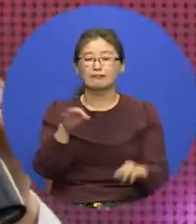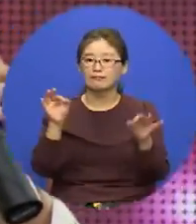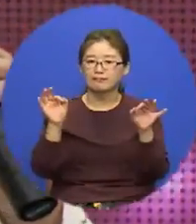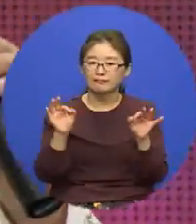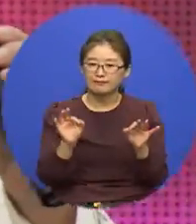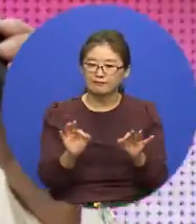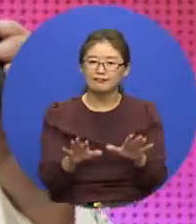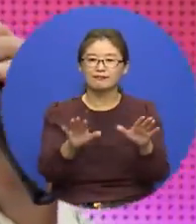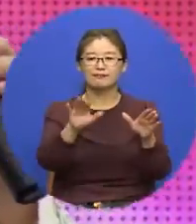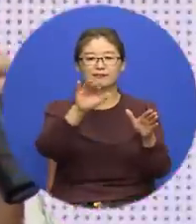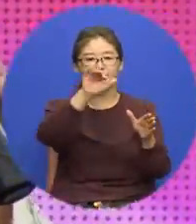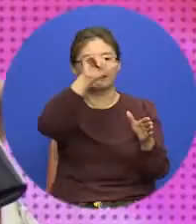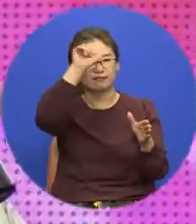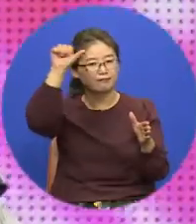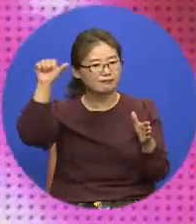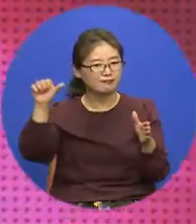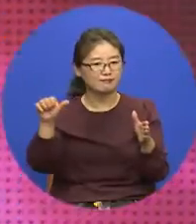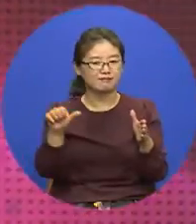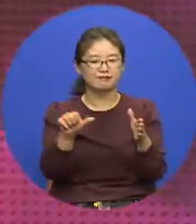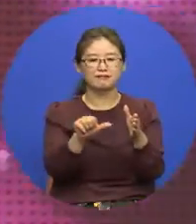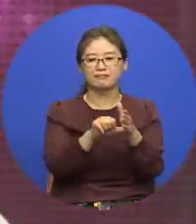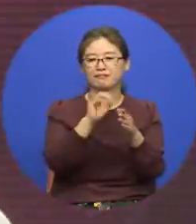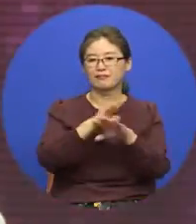짧은 인생에